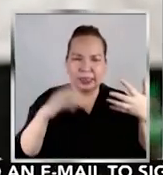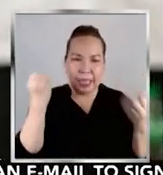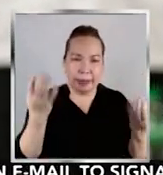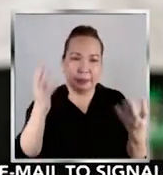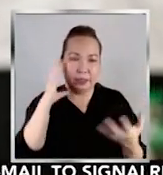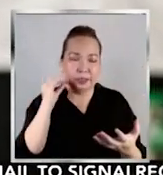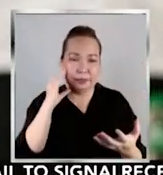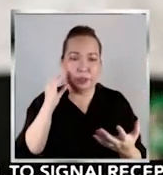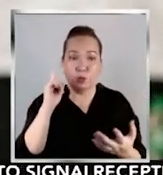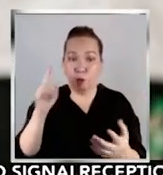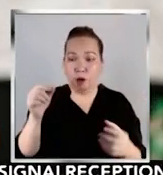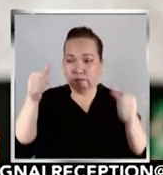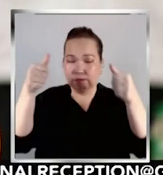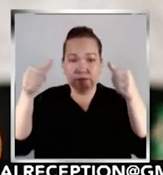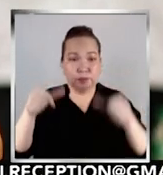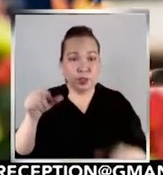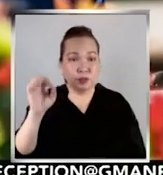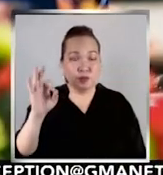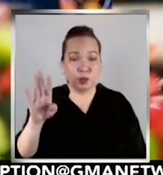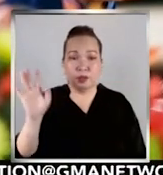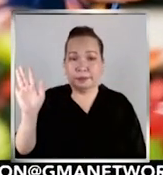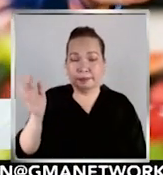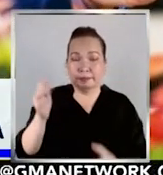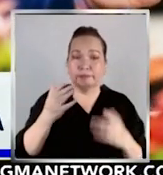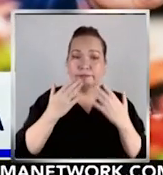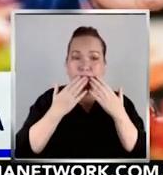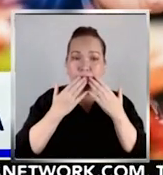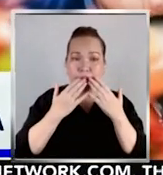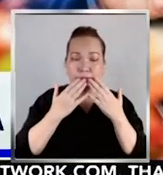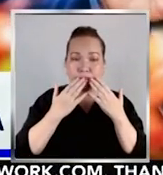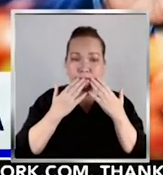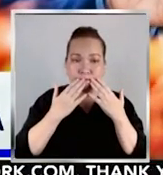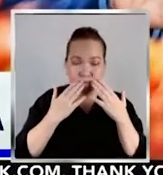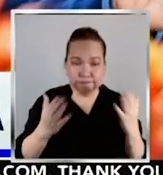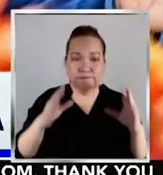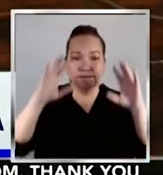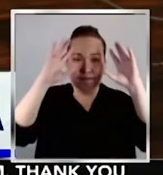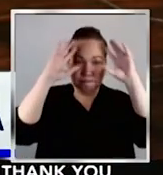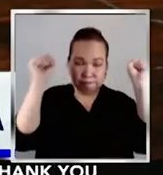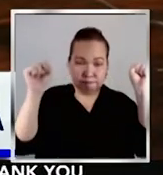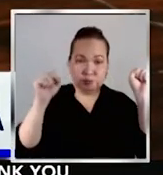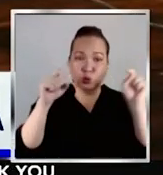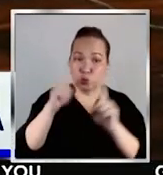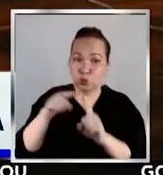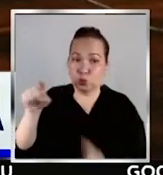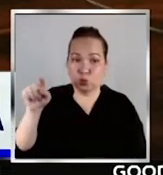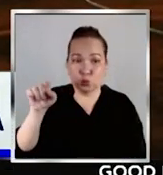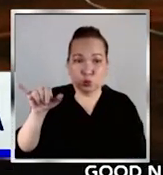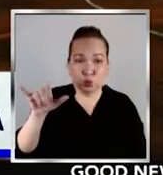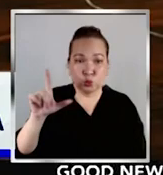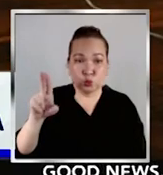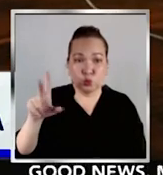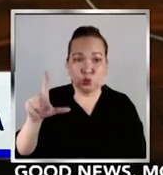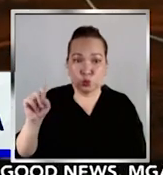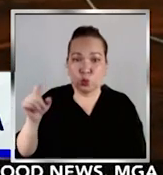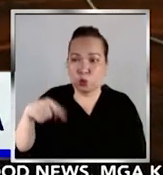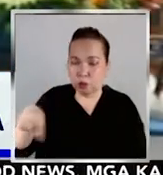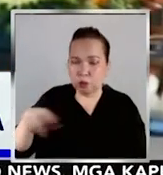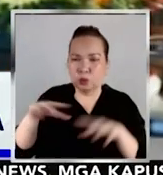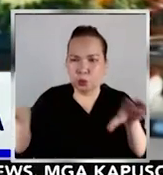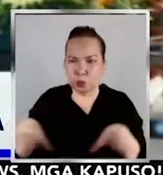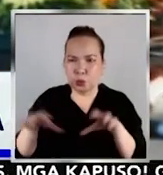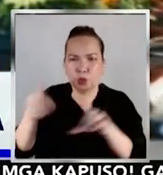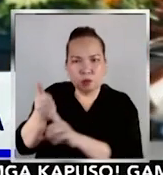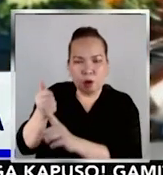post, kasama sa pinasalamatan ng Pangulo si Yulo Loizaga at lahat ng kalihim na aktibong naglalahat daw ng kani-kanilang